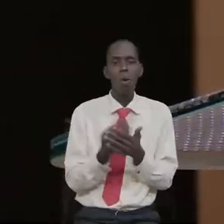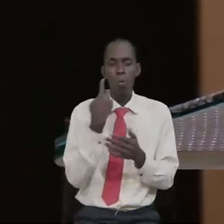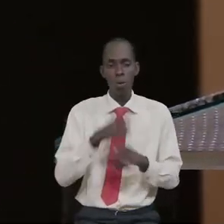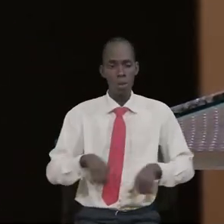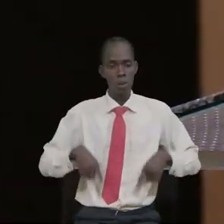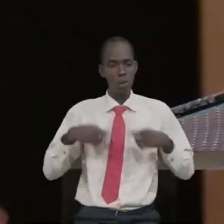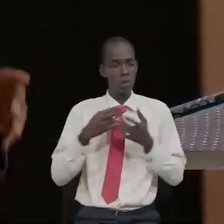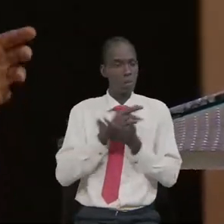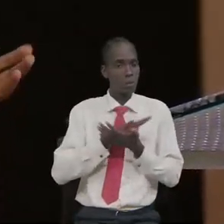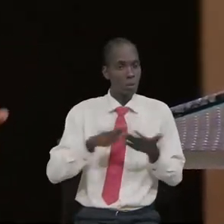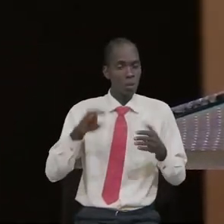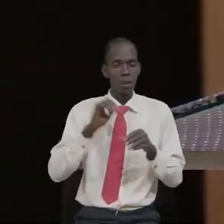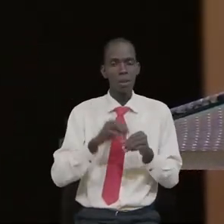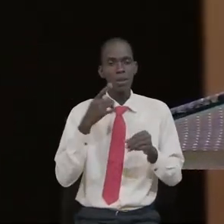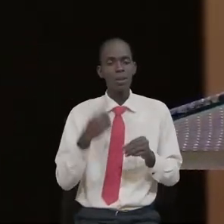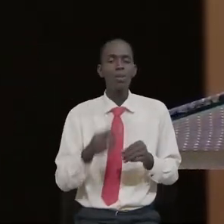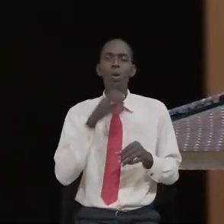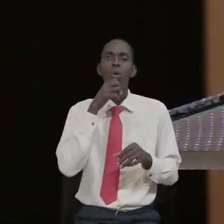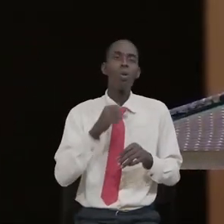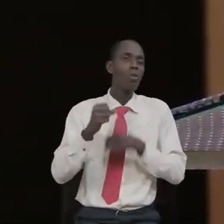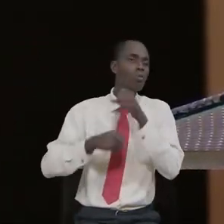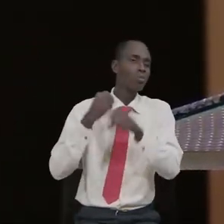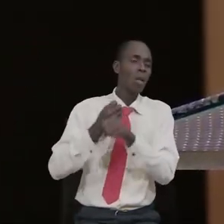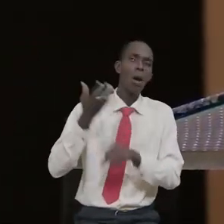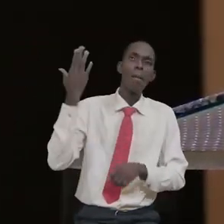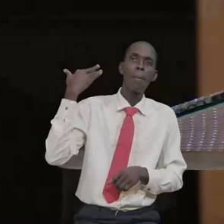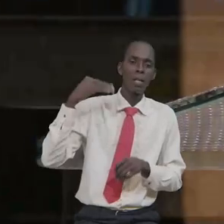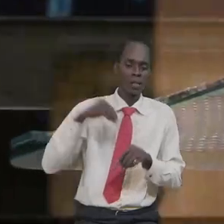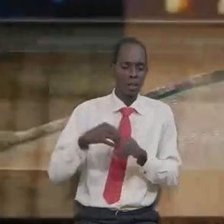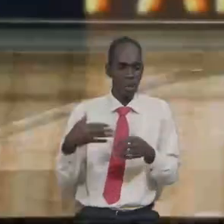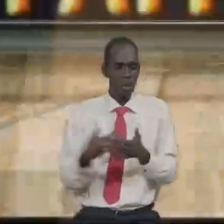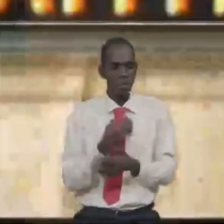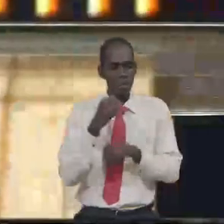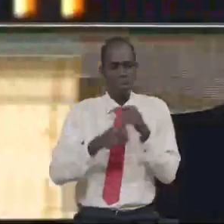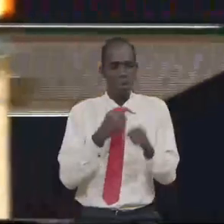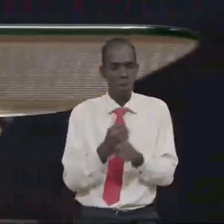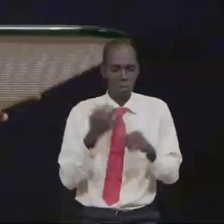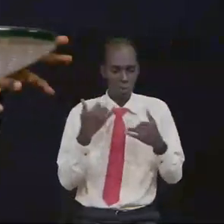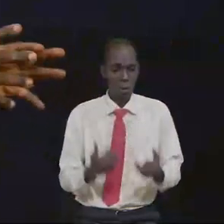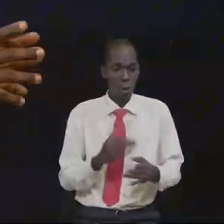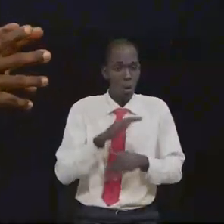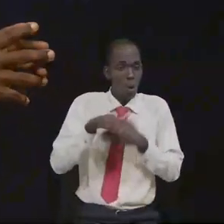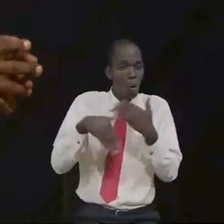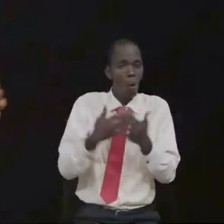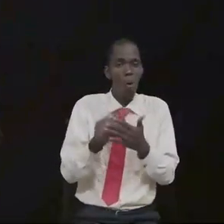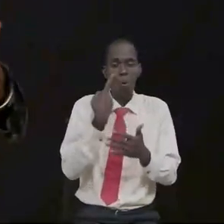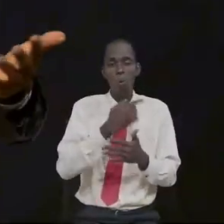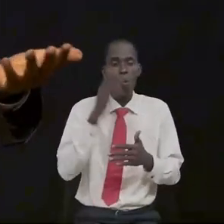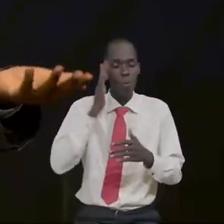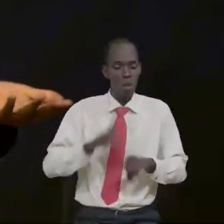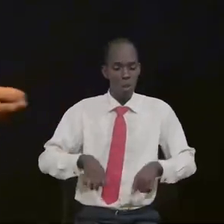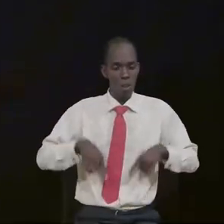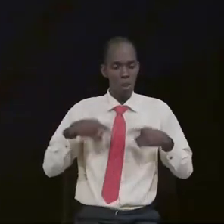veulent vivre pieusement au 1er siècle, au 21e siècle, tous ceux qui veulent